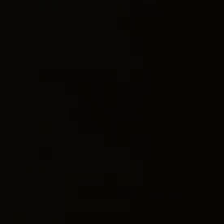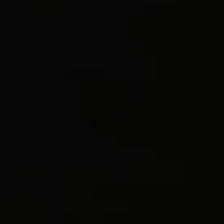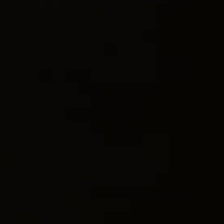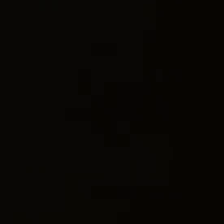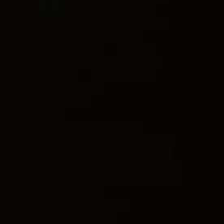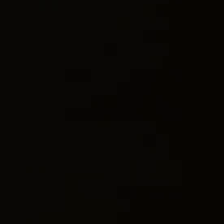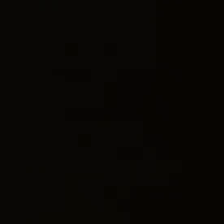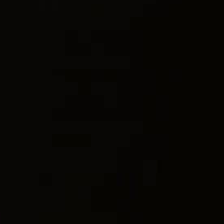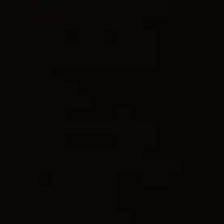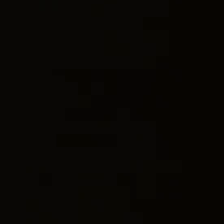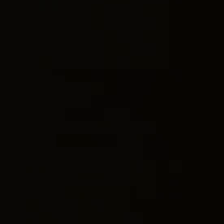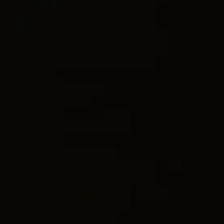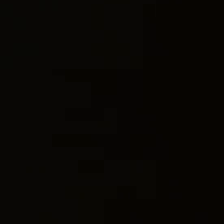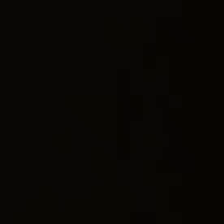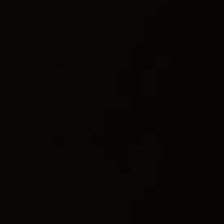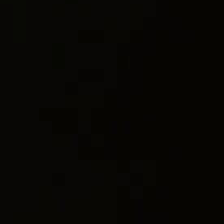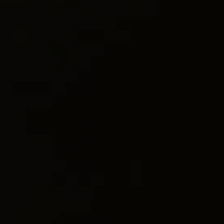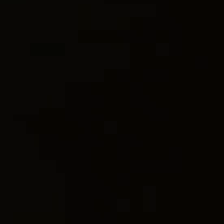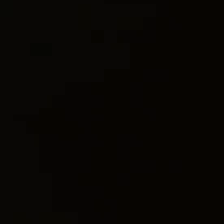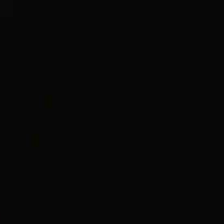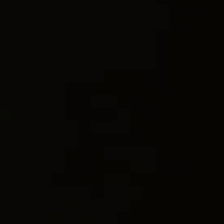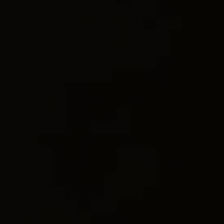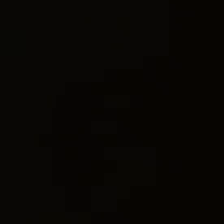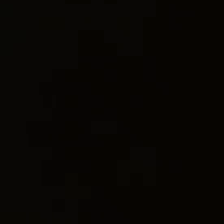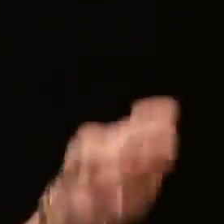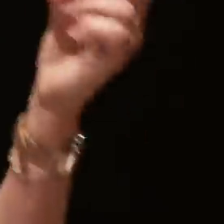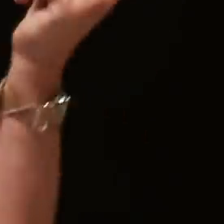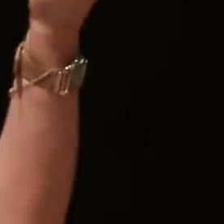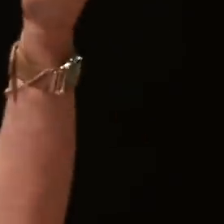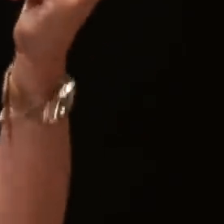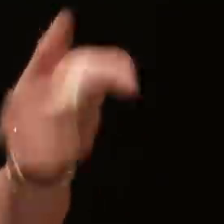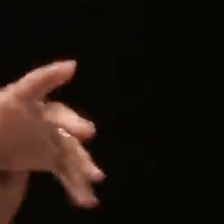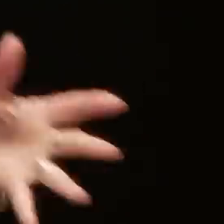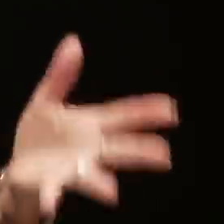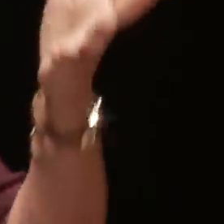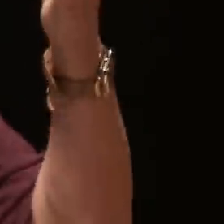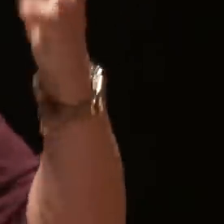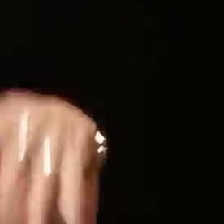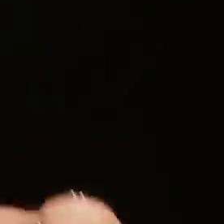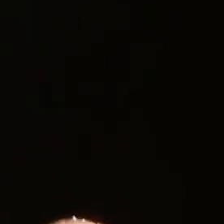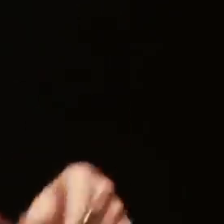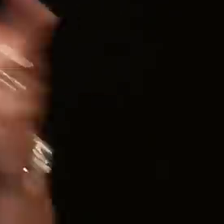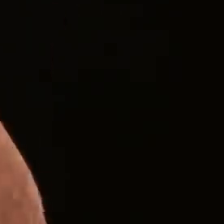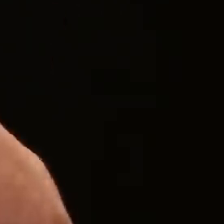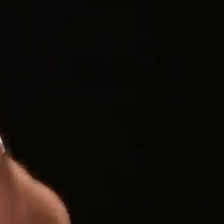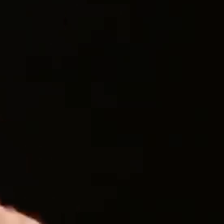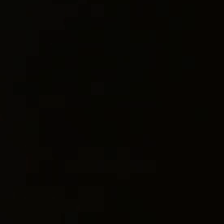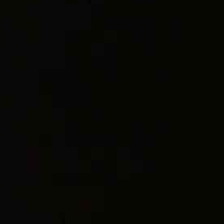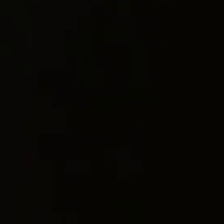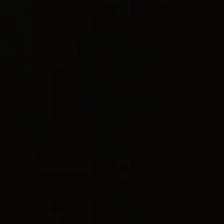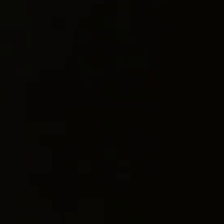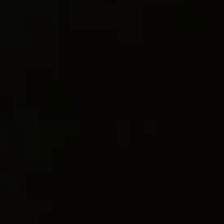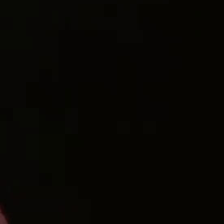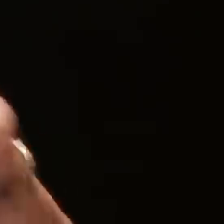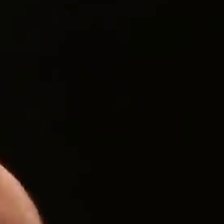sujet, et puis comment aussi on peut se fatiguer à un moment du sport, et puis tout à coup il va y avoir un petit déclic qui va vous faire redémarrer. On